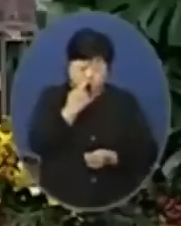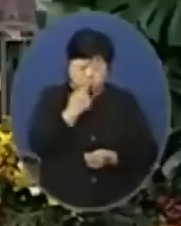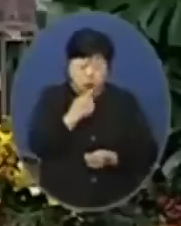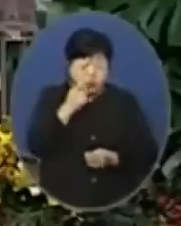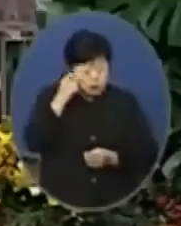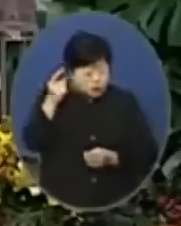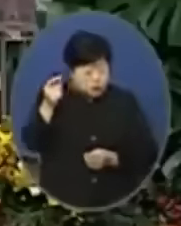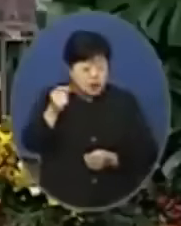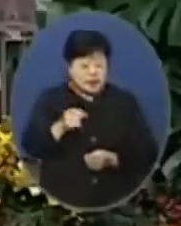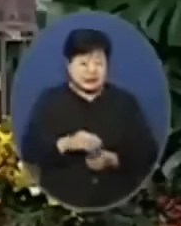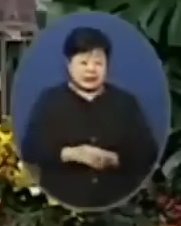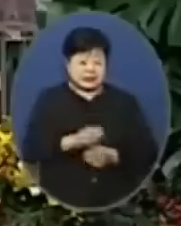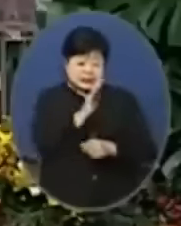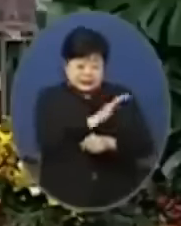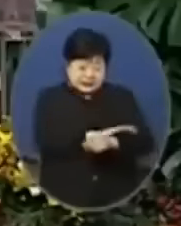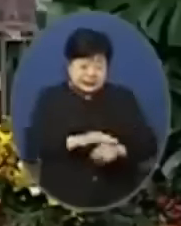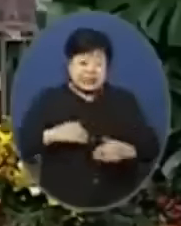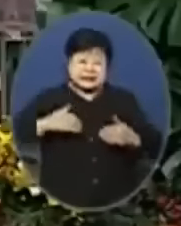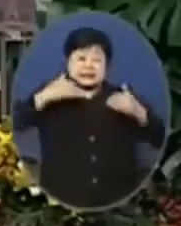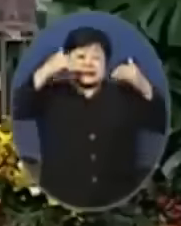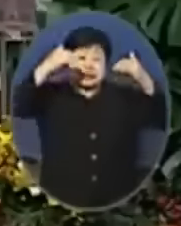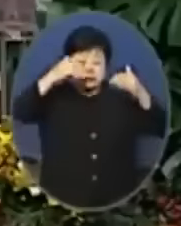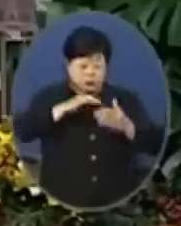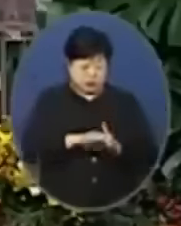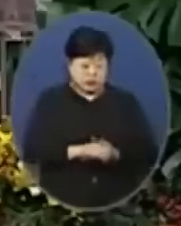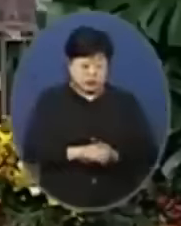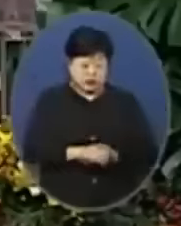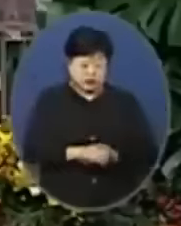훌륭하게 자랐다 할지라도